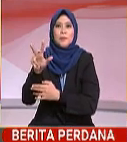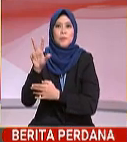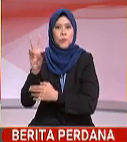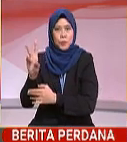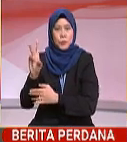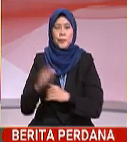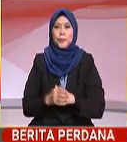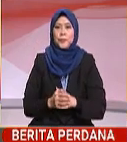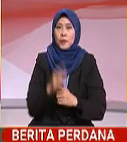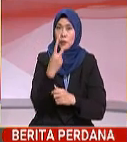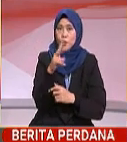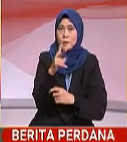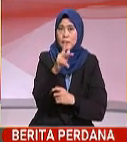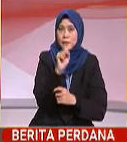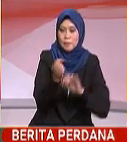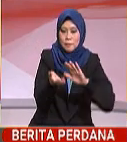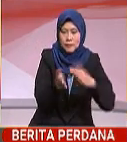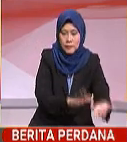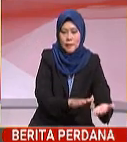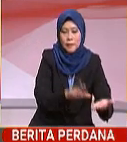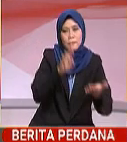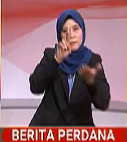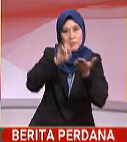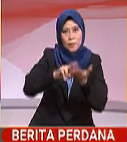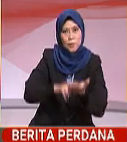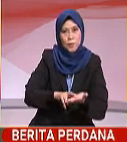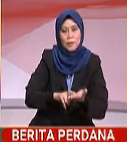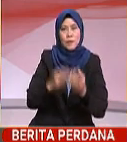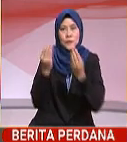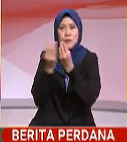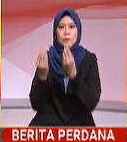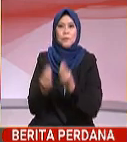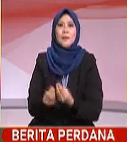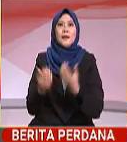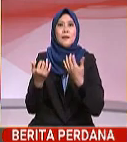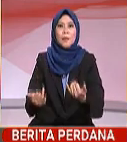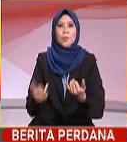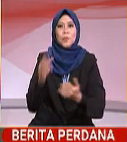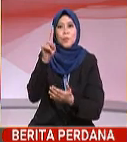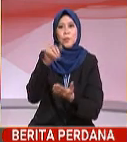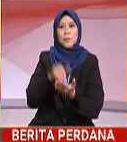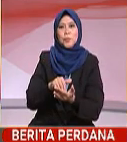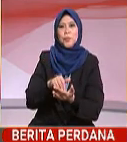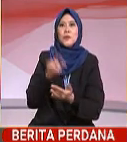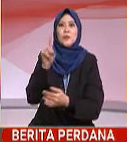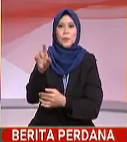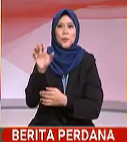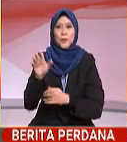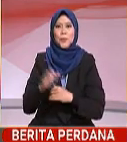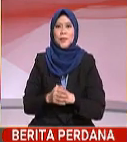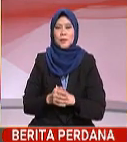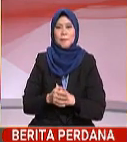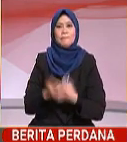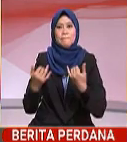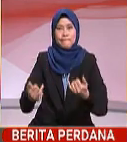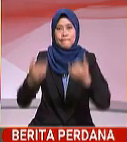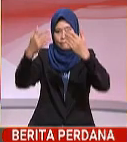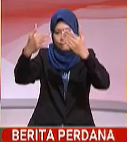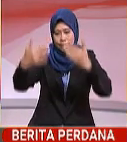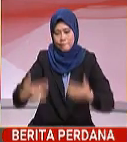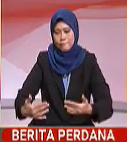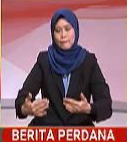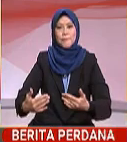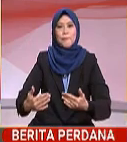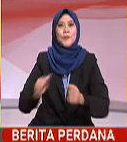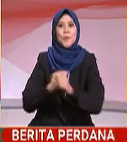28,837. 12 kes kematian turut direkodkan menjadikan jumlahnya kini 1,100. Berikut data terkini